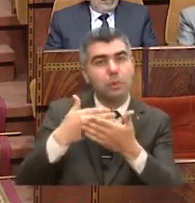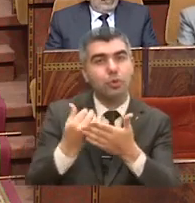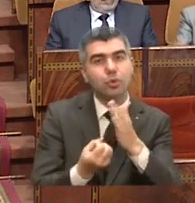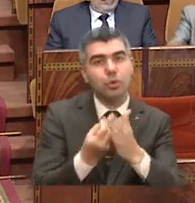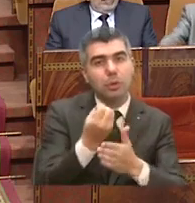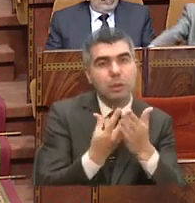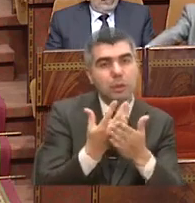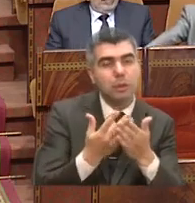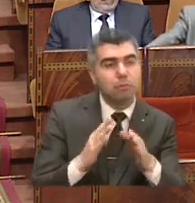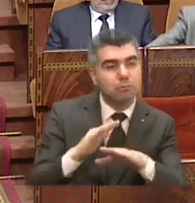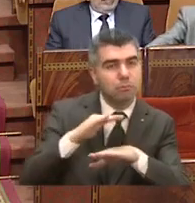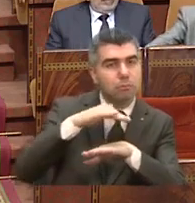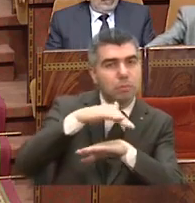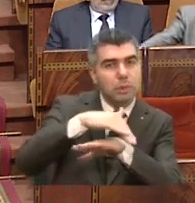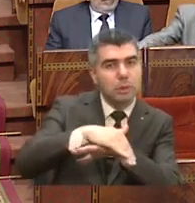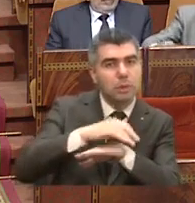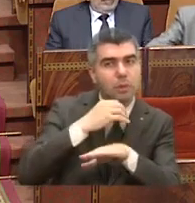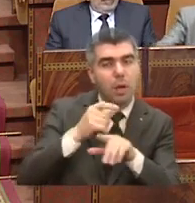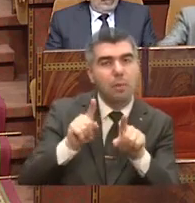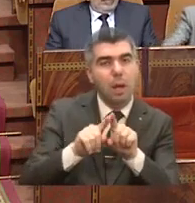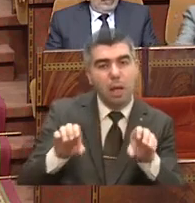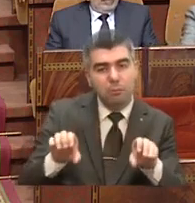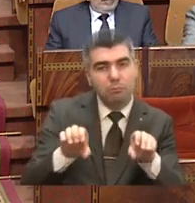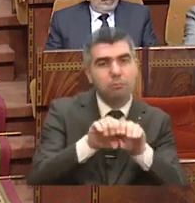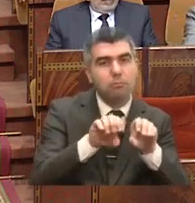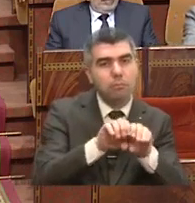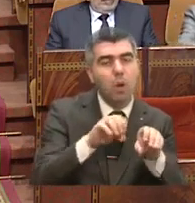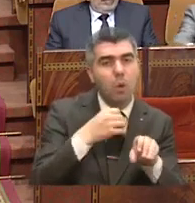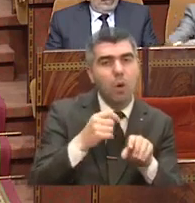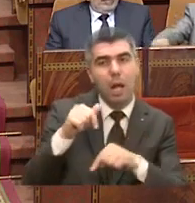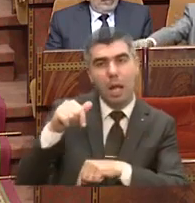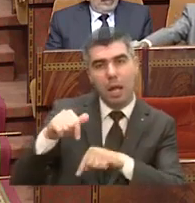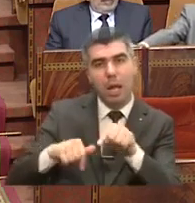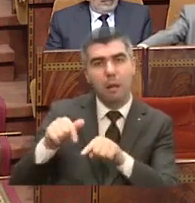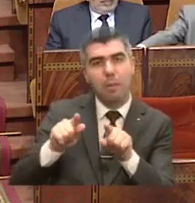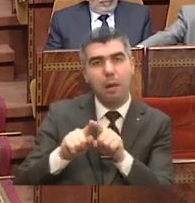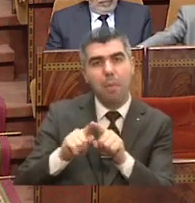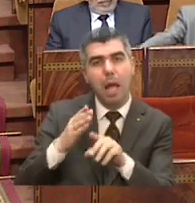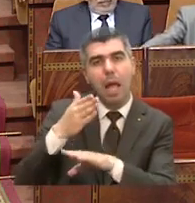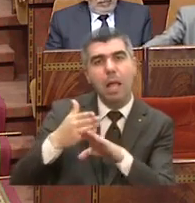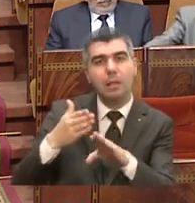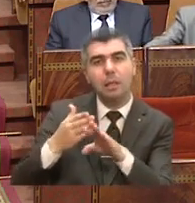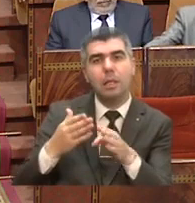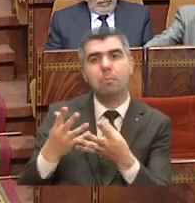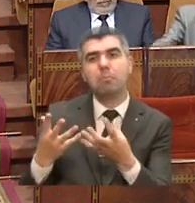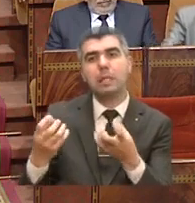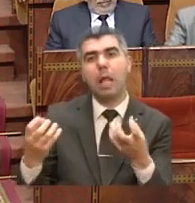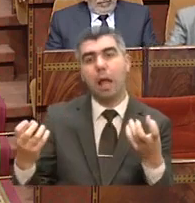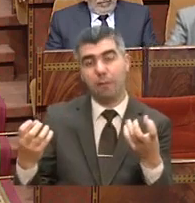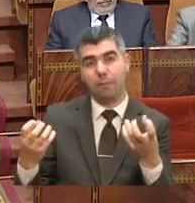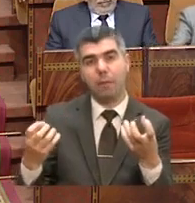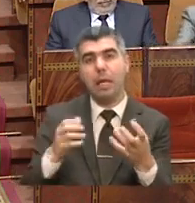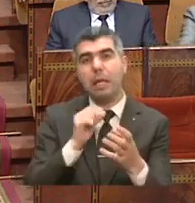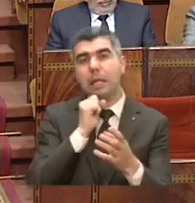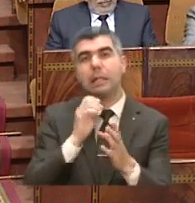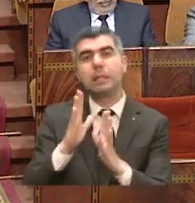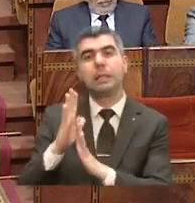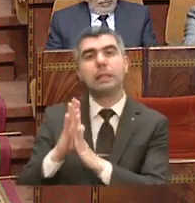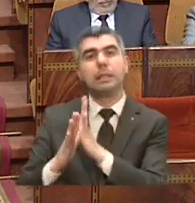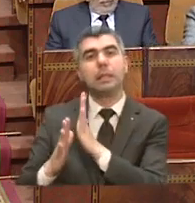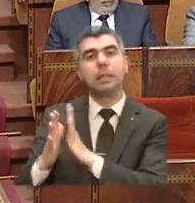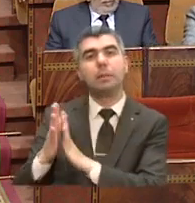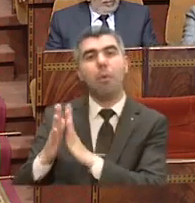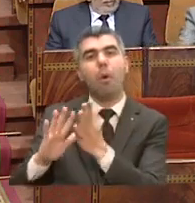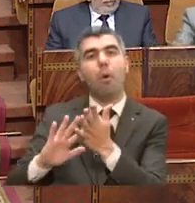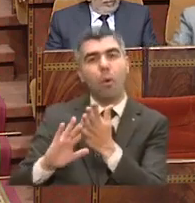من القنوات لم تعد صالحة للاستعمال لأسباب عدة، منها تهالك هذه الأخيرة أو قدمها أو عدم احترام معايير بعض